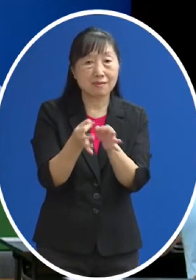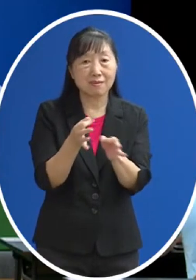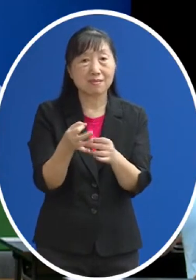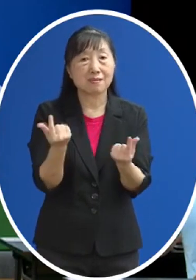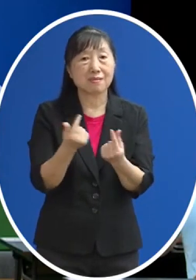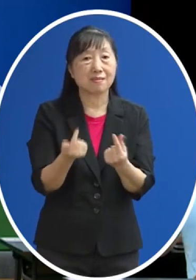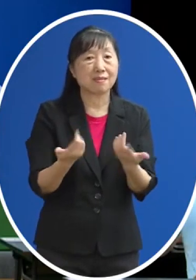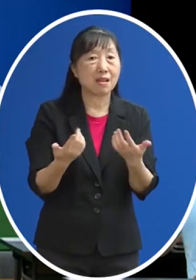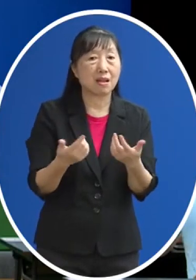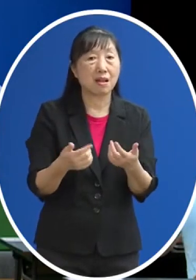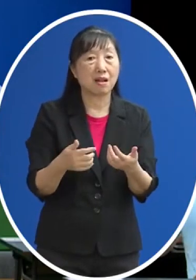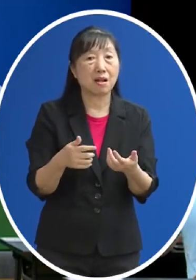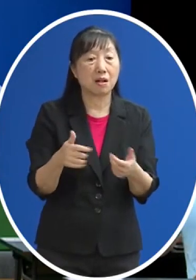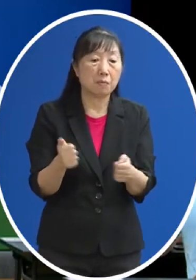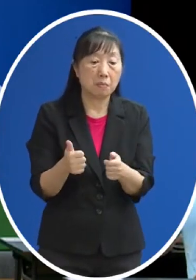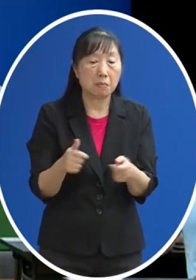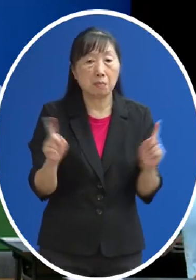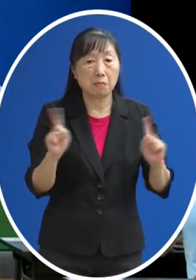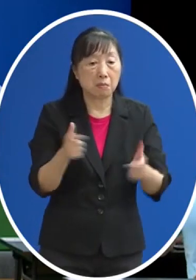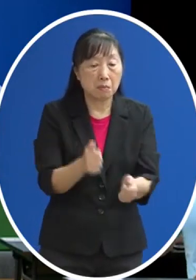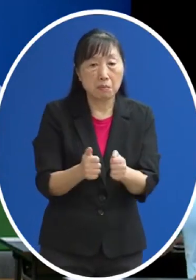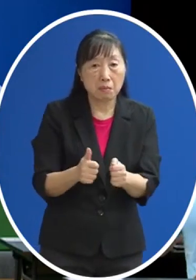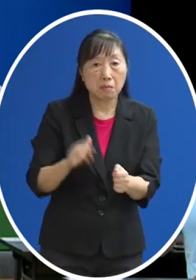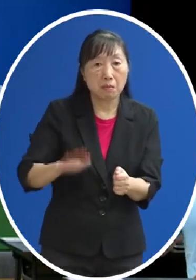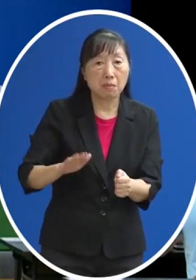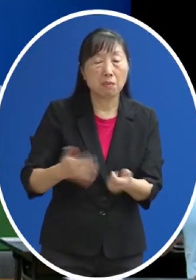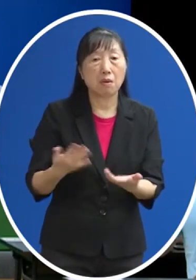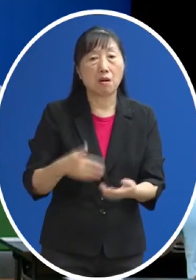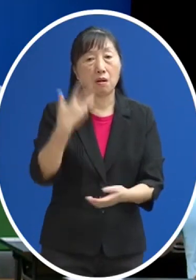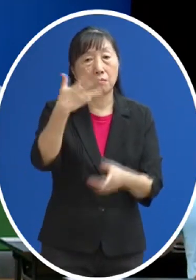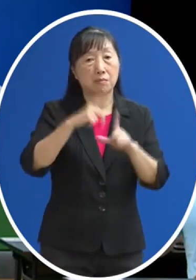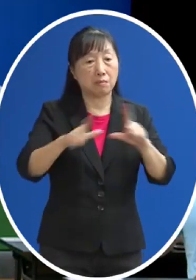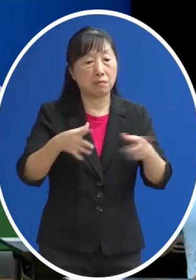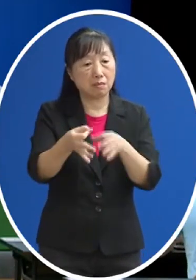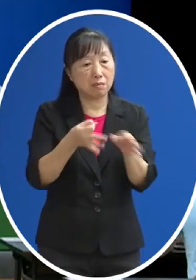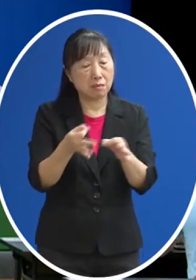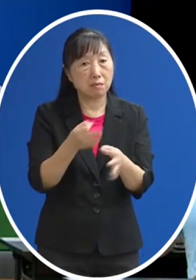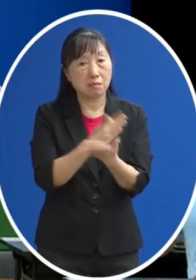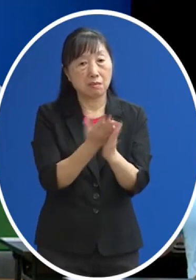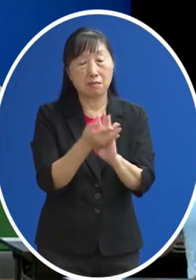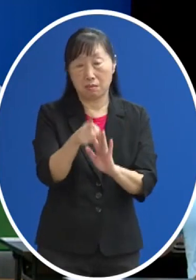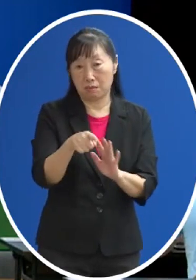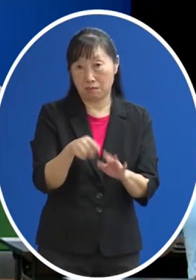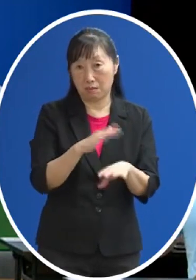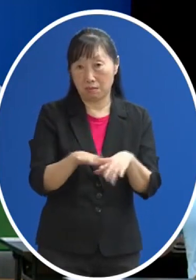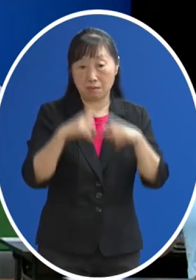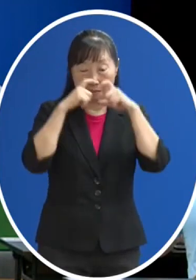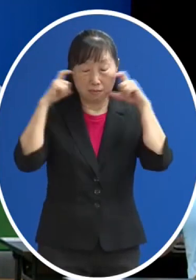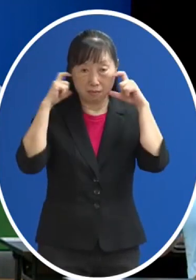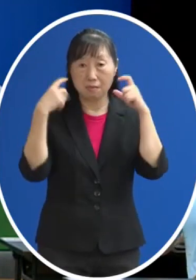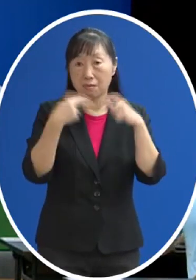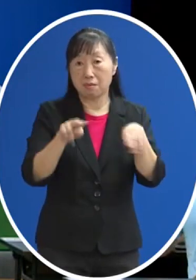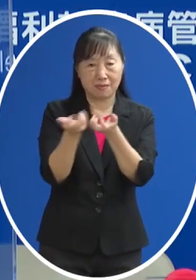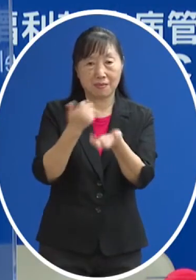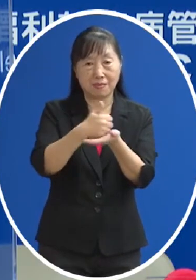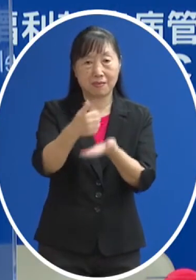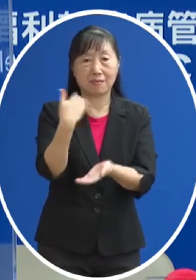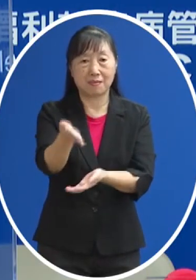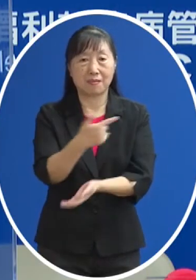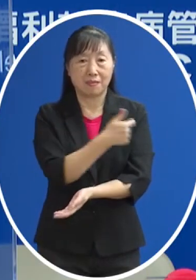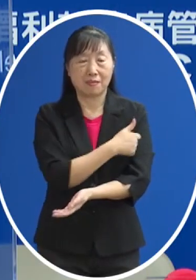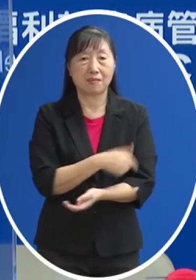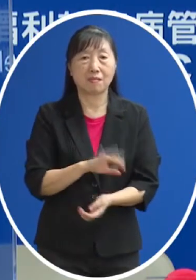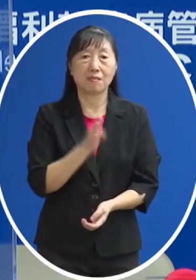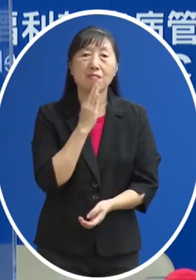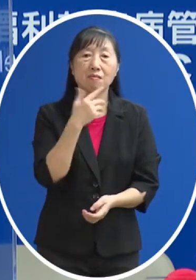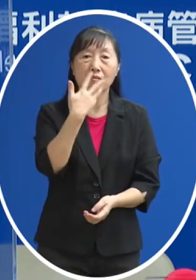电子游戏游艺场或者是 KTV 等八大行业会不会有这个戴口罩然后重新开业的机会？ 那八